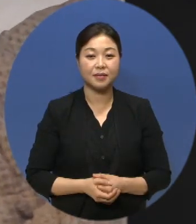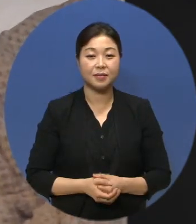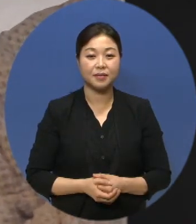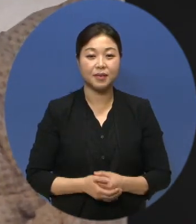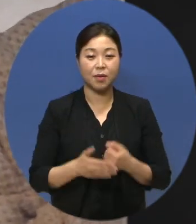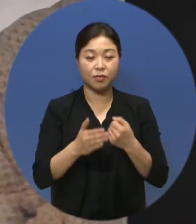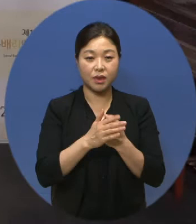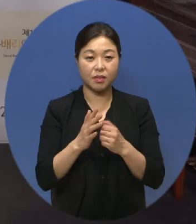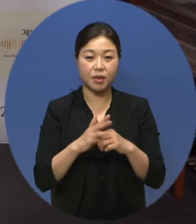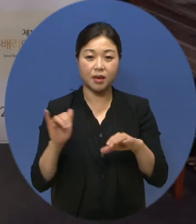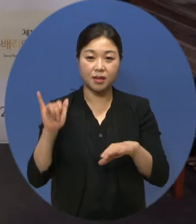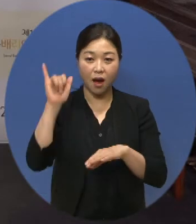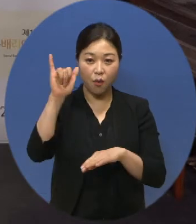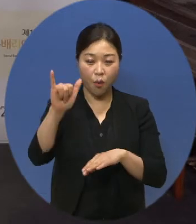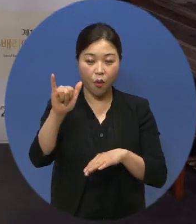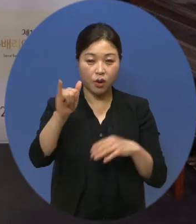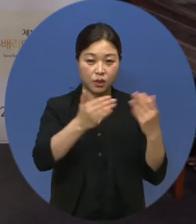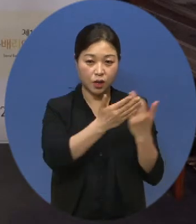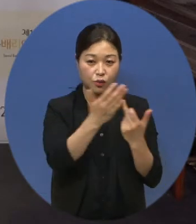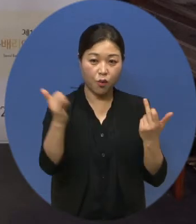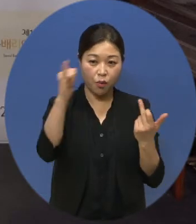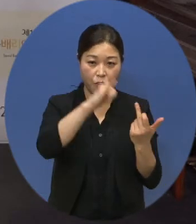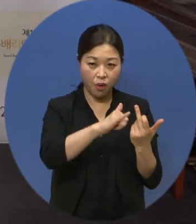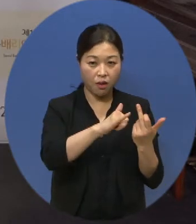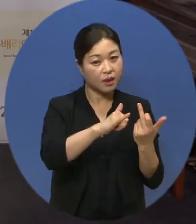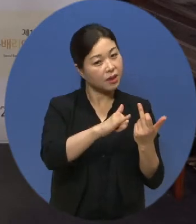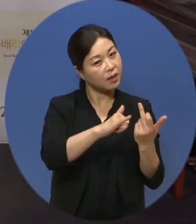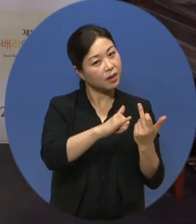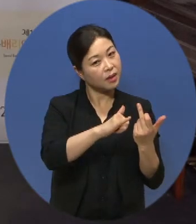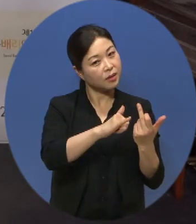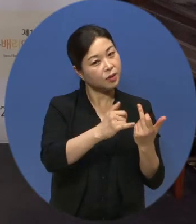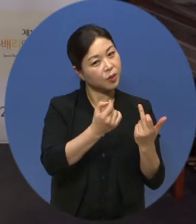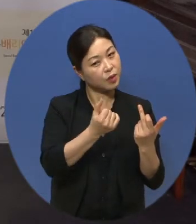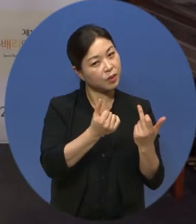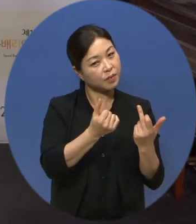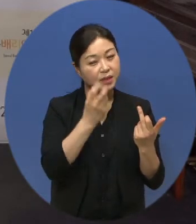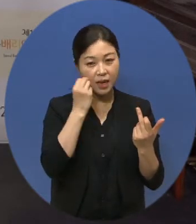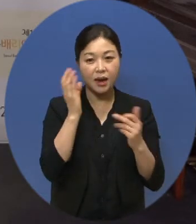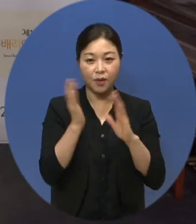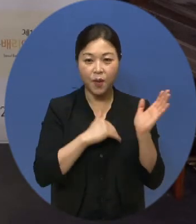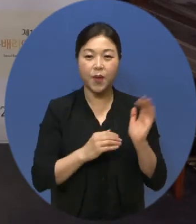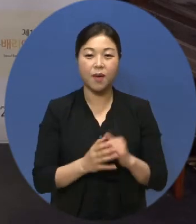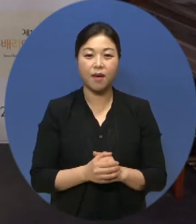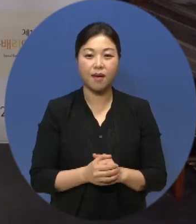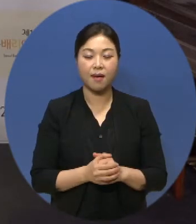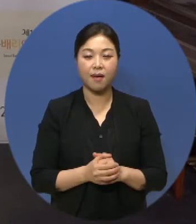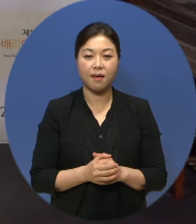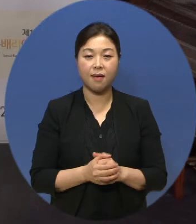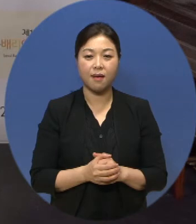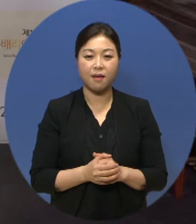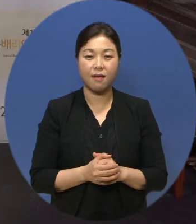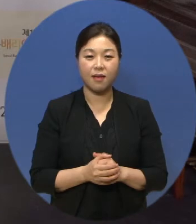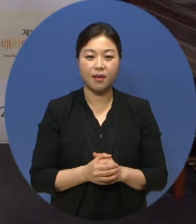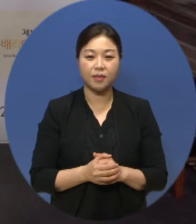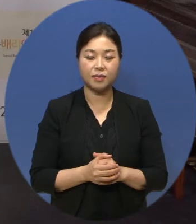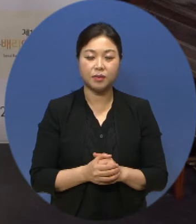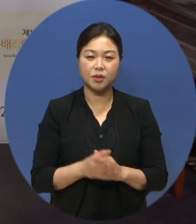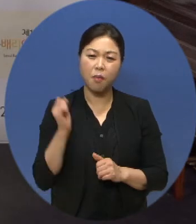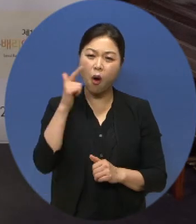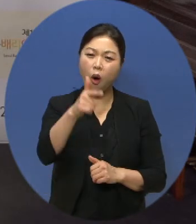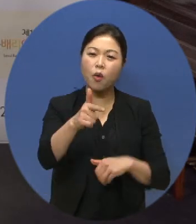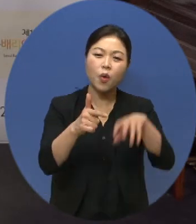뭐 제주도 타고 비행기 타고 제주도까지 가는 거는 좀 말도 안 되고 해서 그나마 좀 먼 곳이